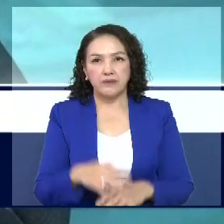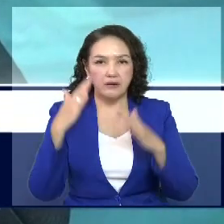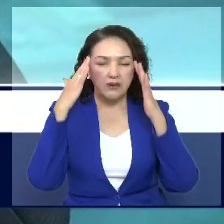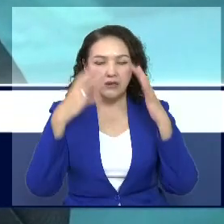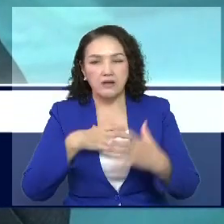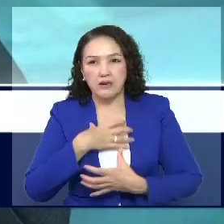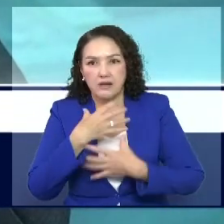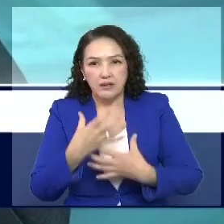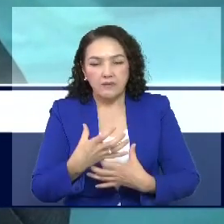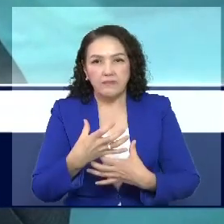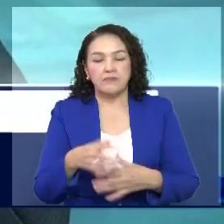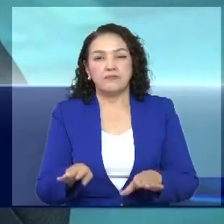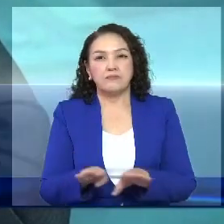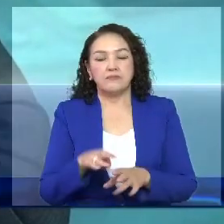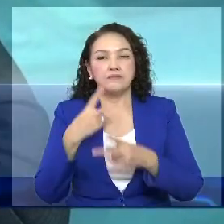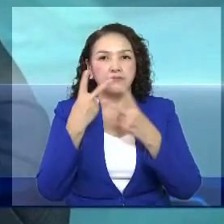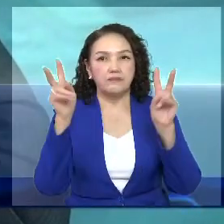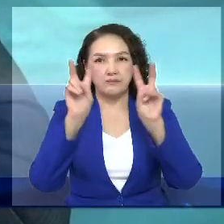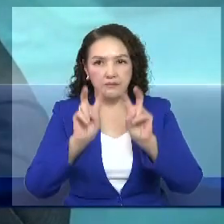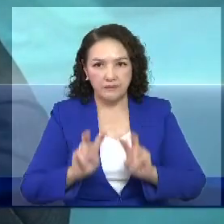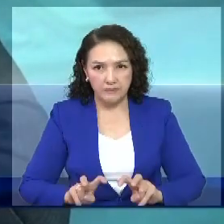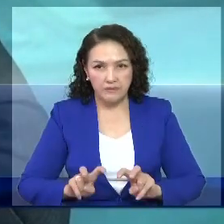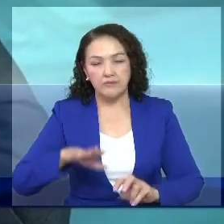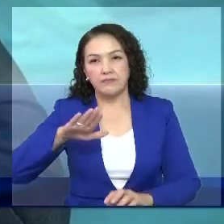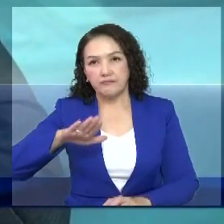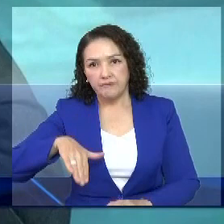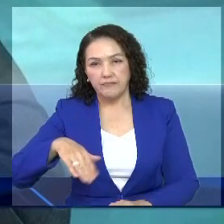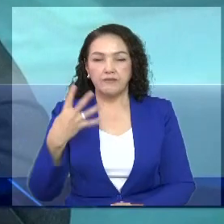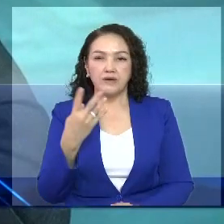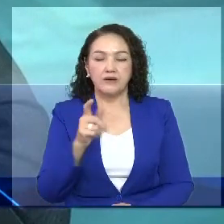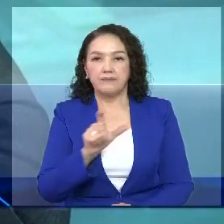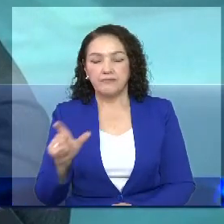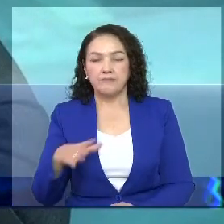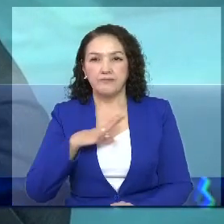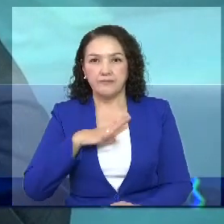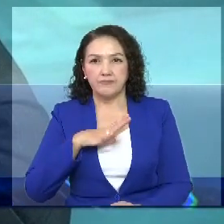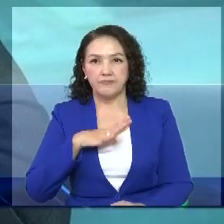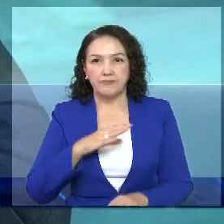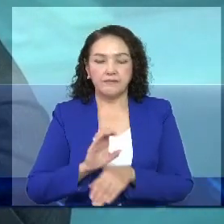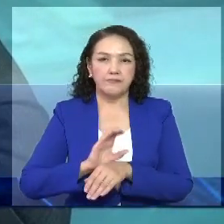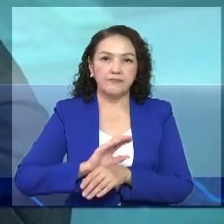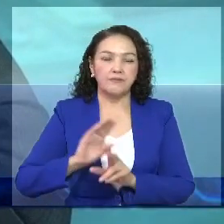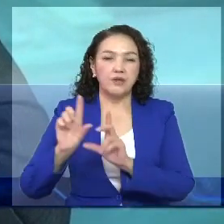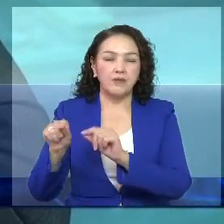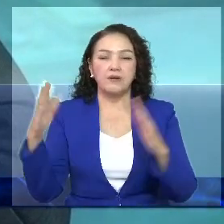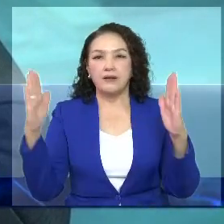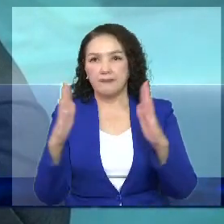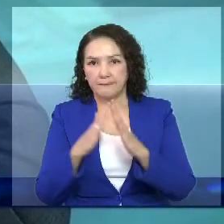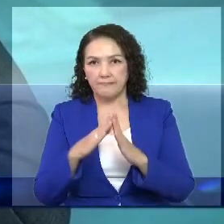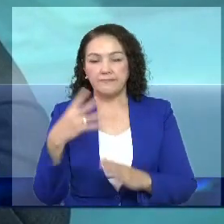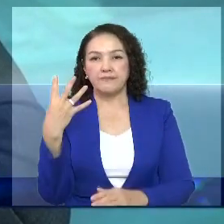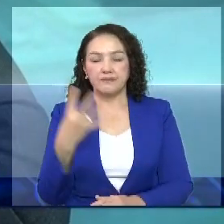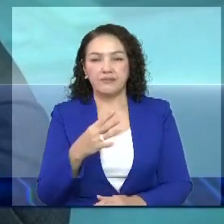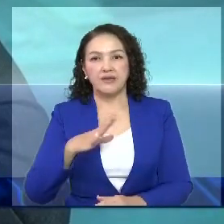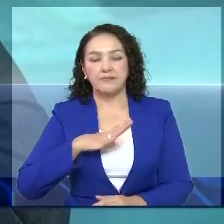тошнота. При осмотре, после осмотра, 4 пациентов были отпущены домой, 4